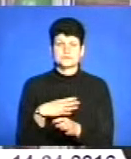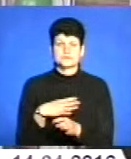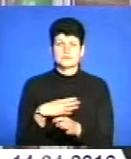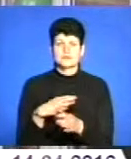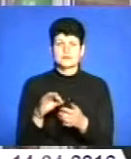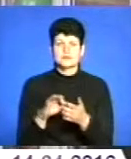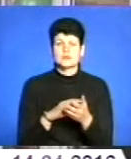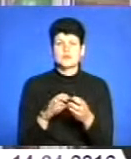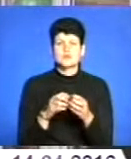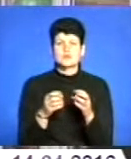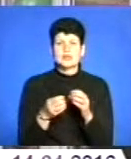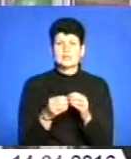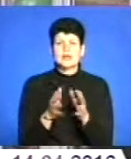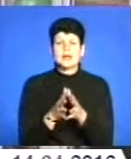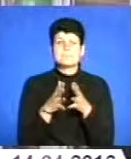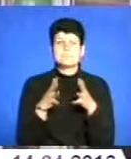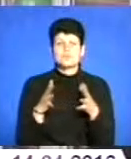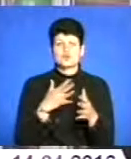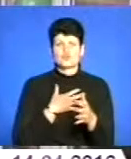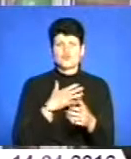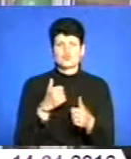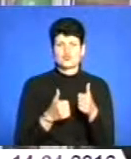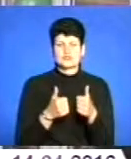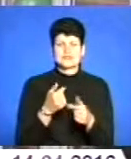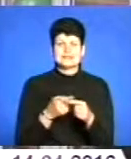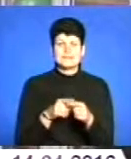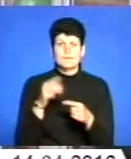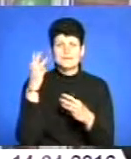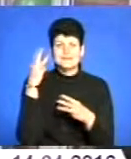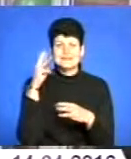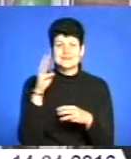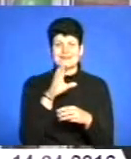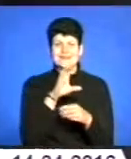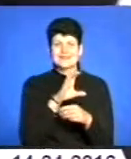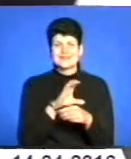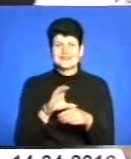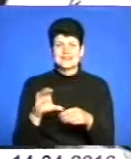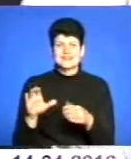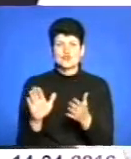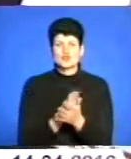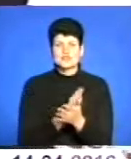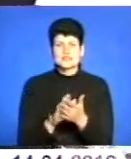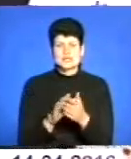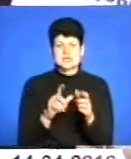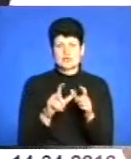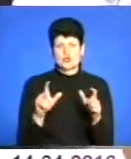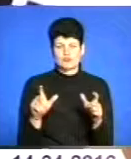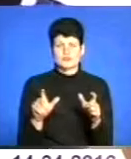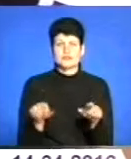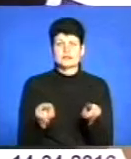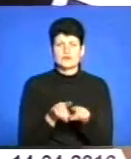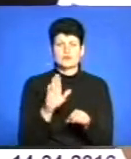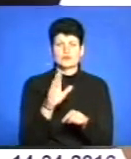безпосередньо вже результат по найбільшому нашому тендеру – це модернізація каналізаційних очисних споруд. Володимир Кузьма запевнив, що